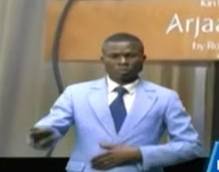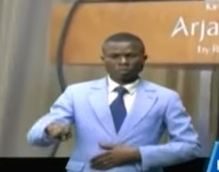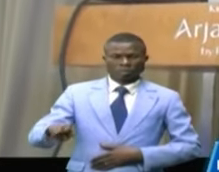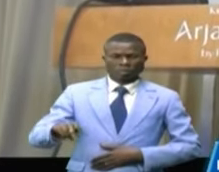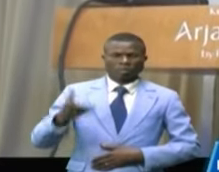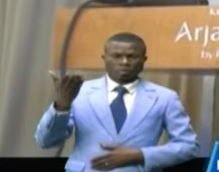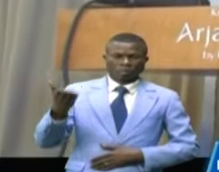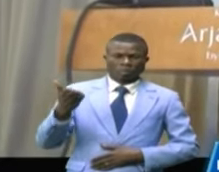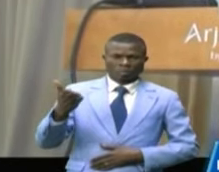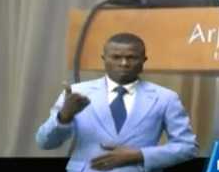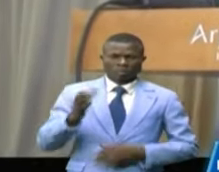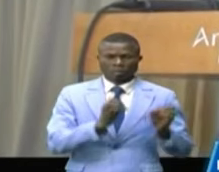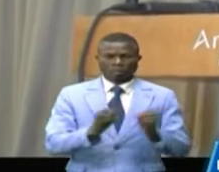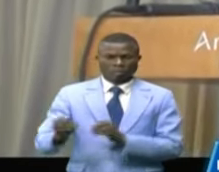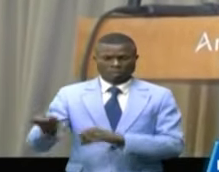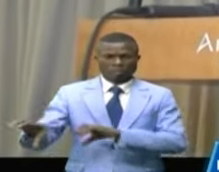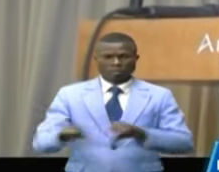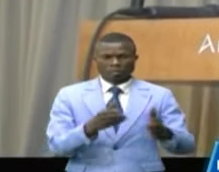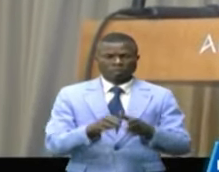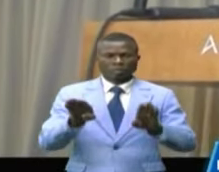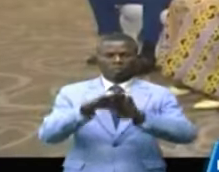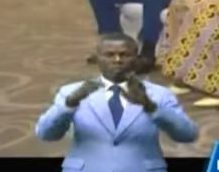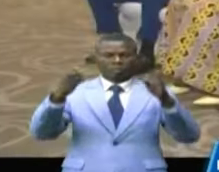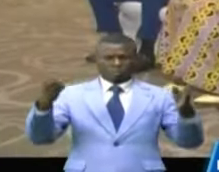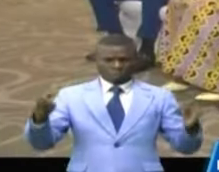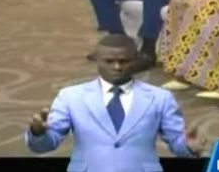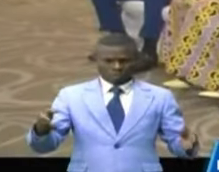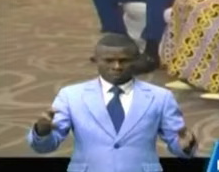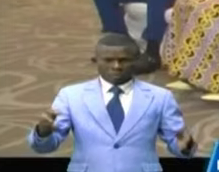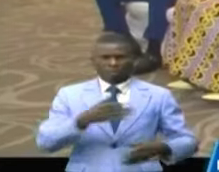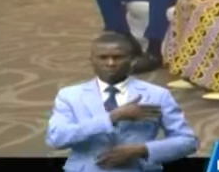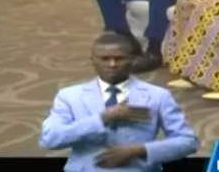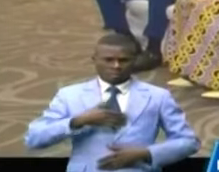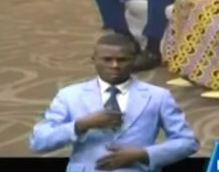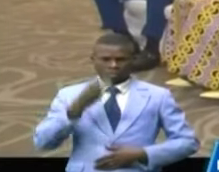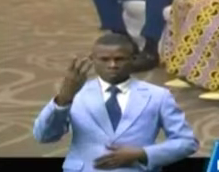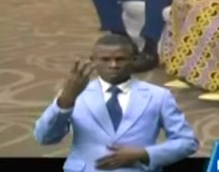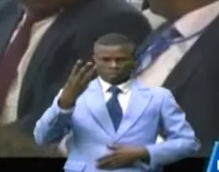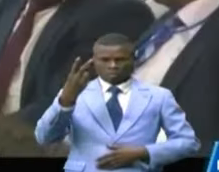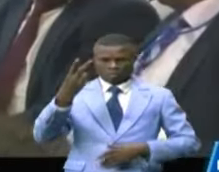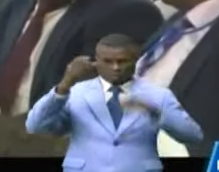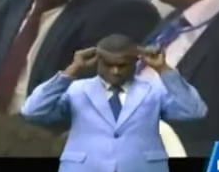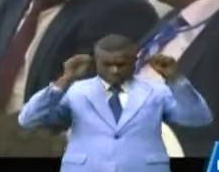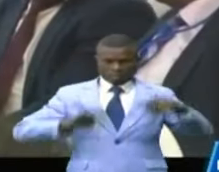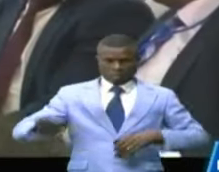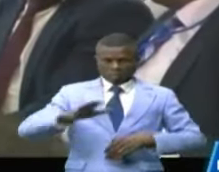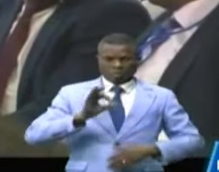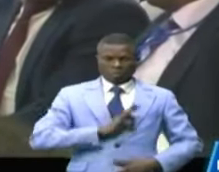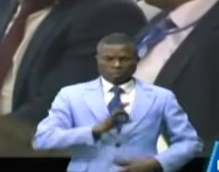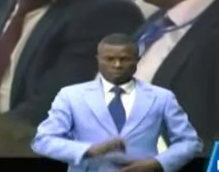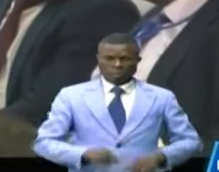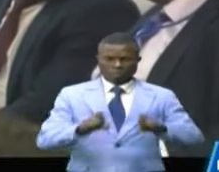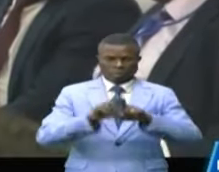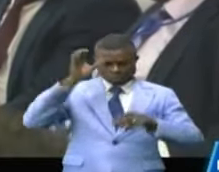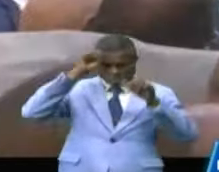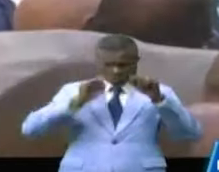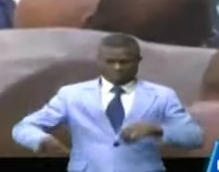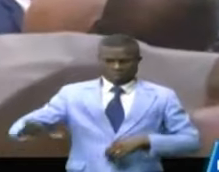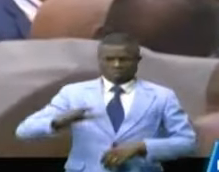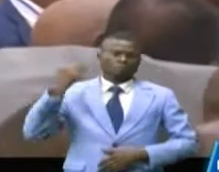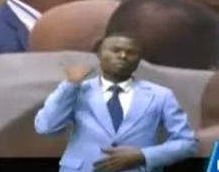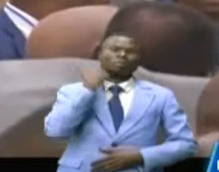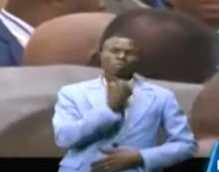Mboussania Mouissi, qui préside la cérémonie d'ouverture, a, au nom de deux chefs d'État, Félix-Antoine Tshisekedi et Yoweri